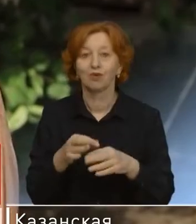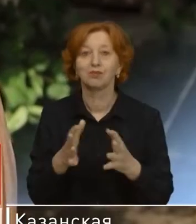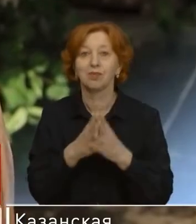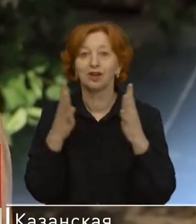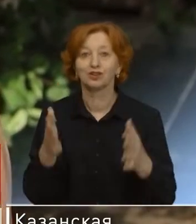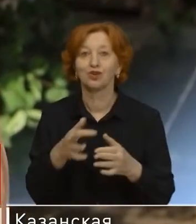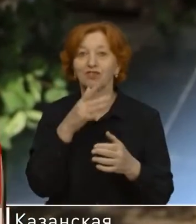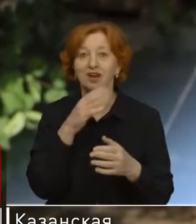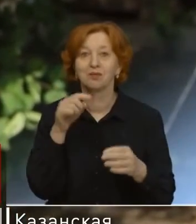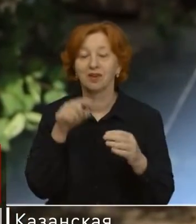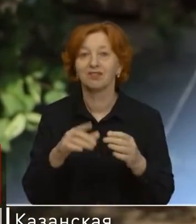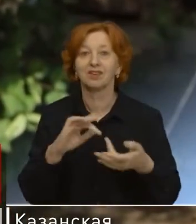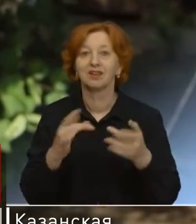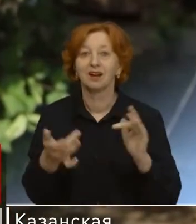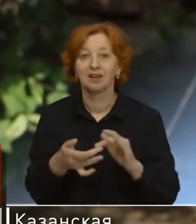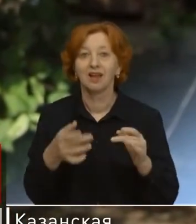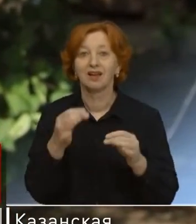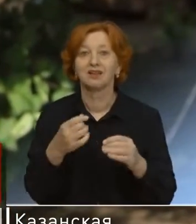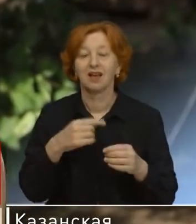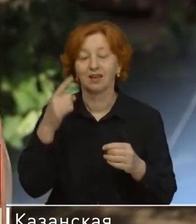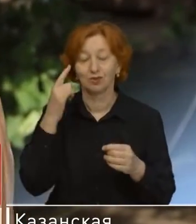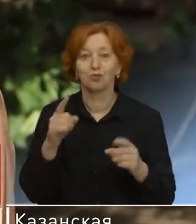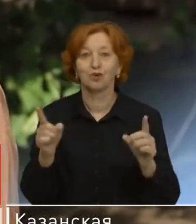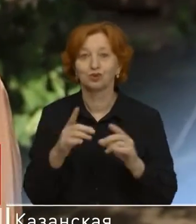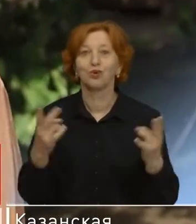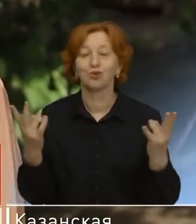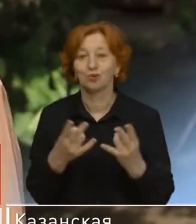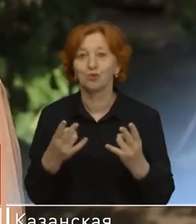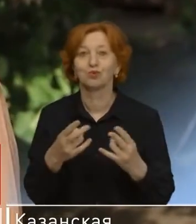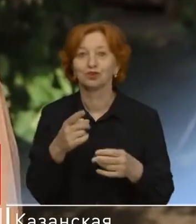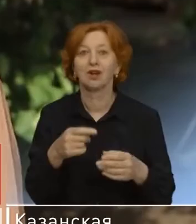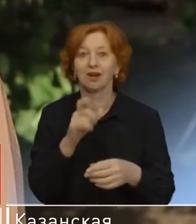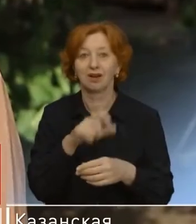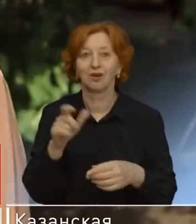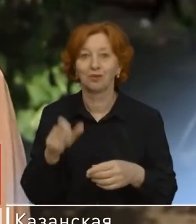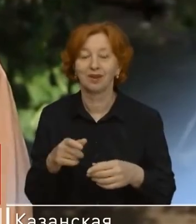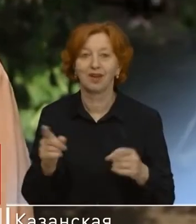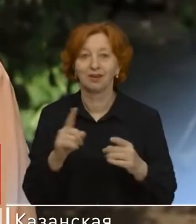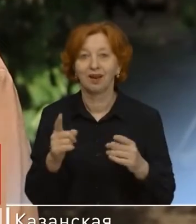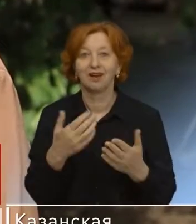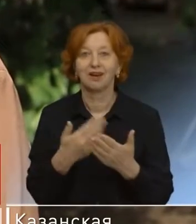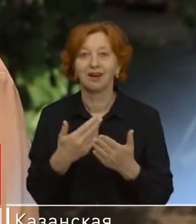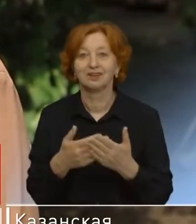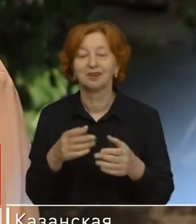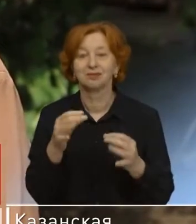очень большое время в интернете. Я думаю, нужно как-то народ пытаться